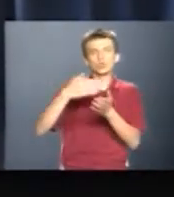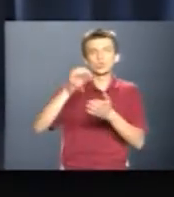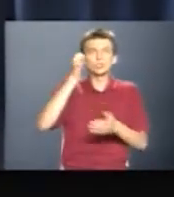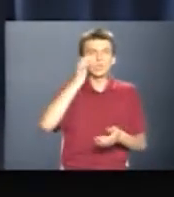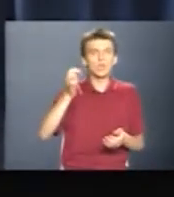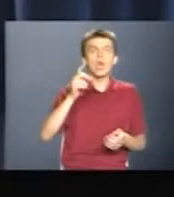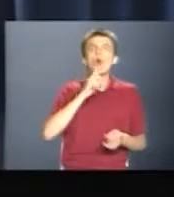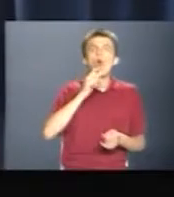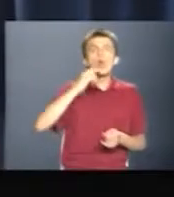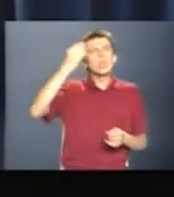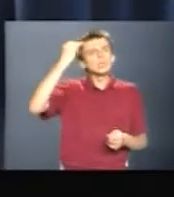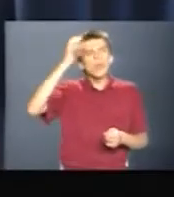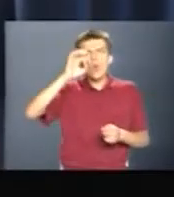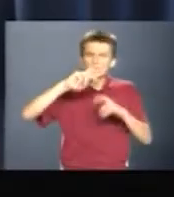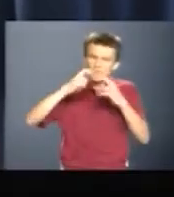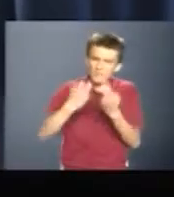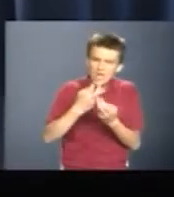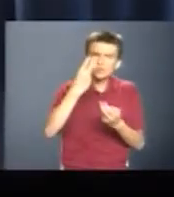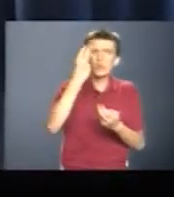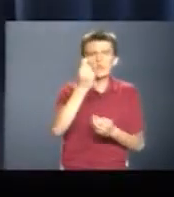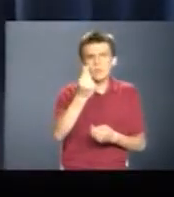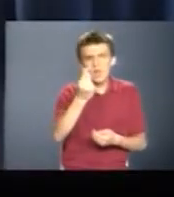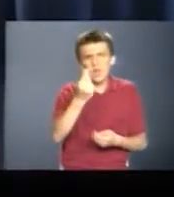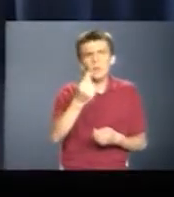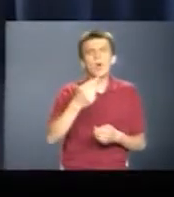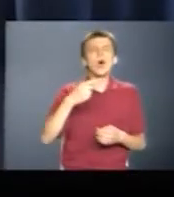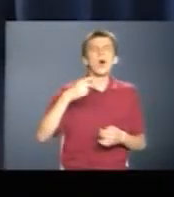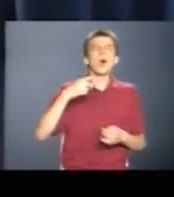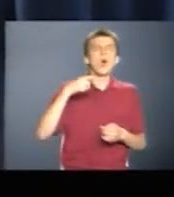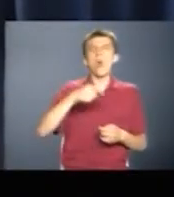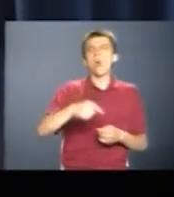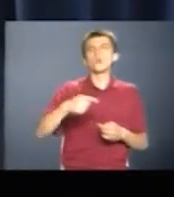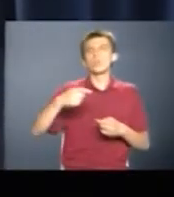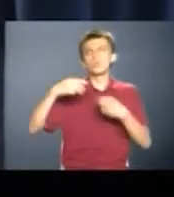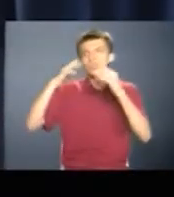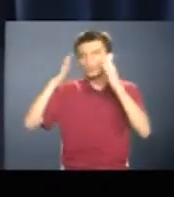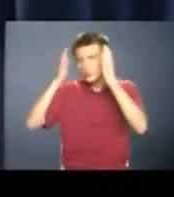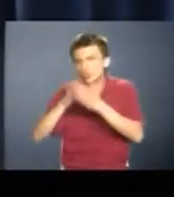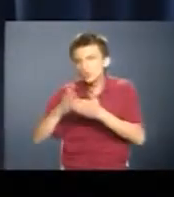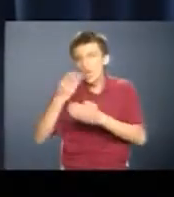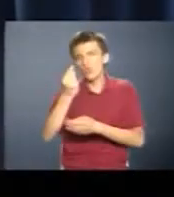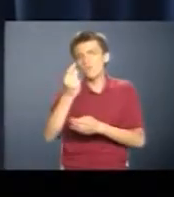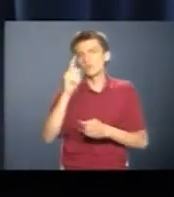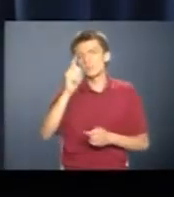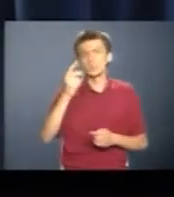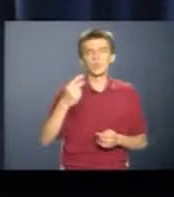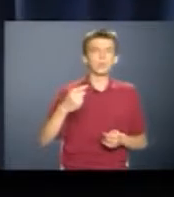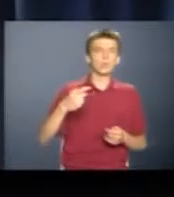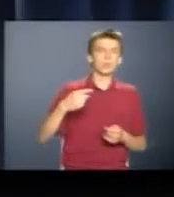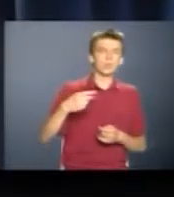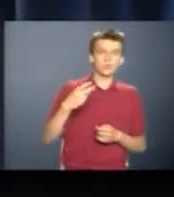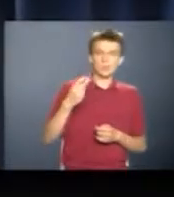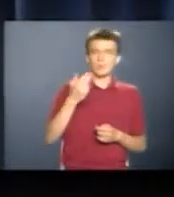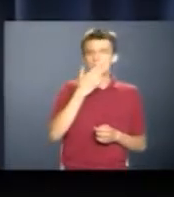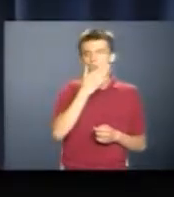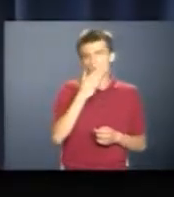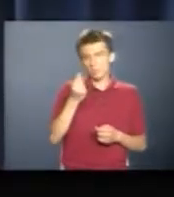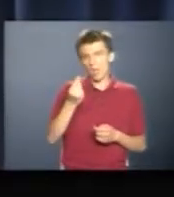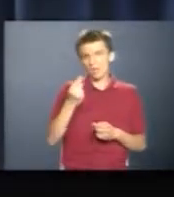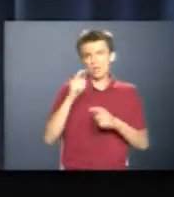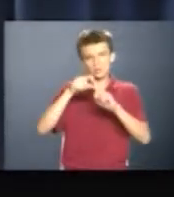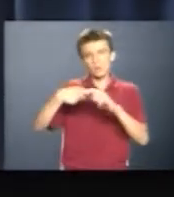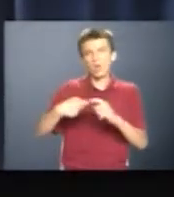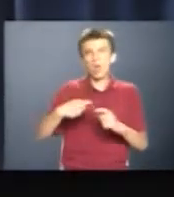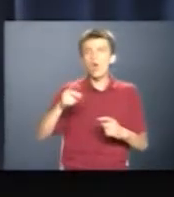Onaj ko pomisli na dunjaluk, na ovo svjetska dobra, on se tome podredio. Onaj ko pomisli na vlast i uticaj, on se